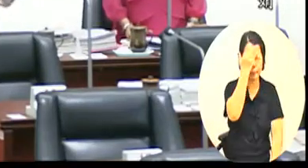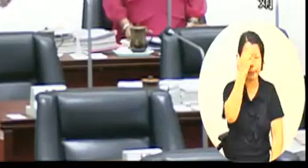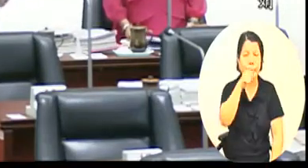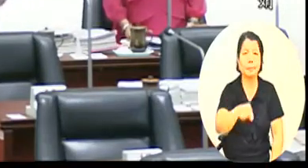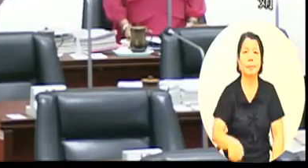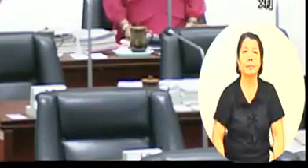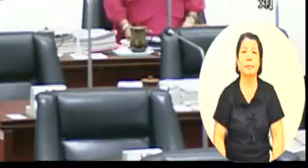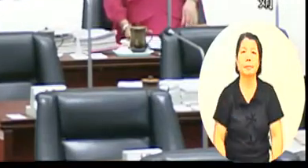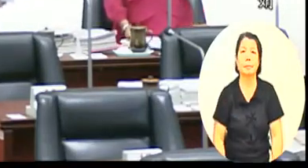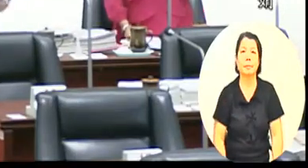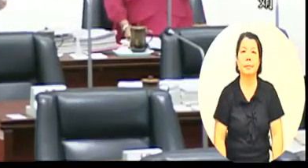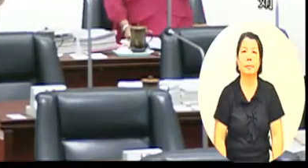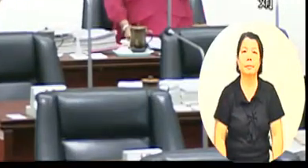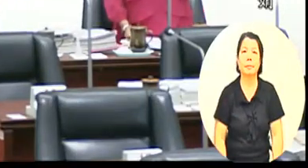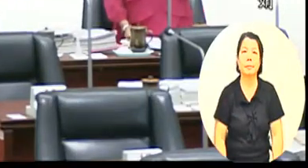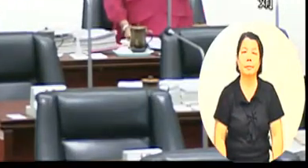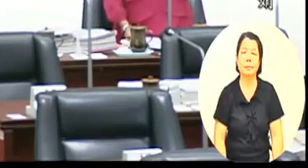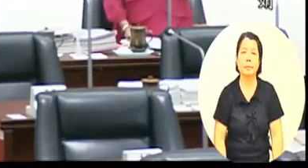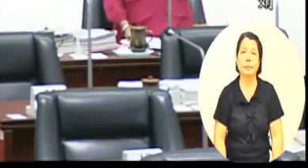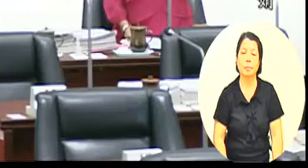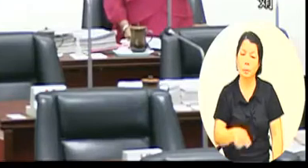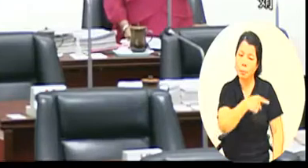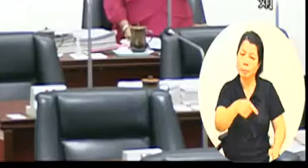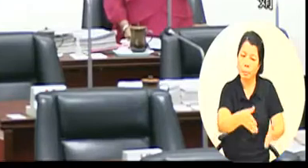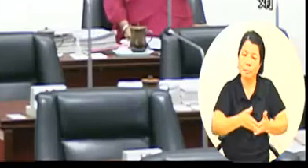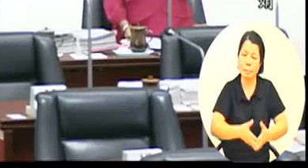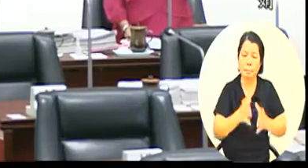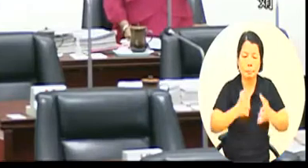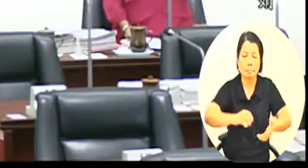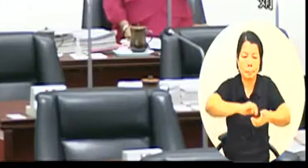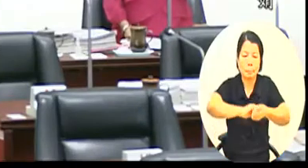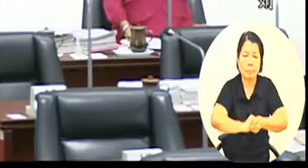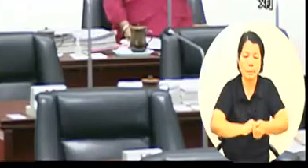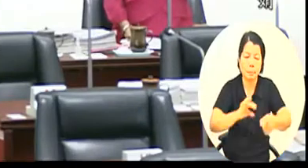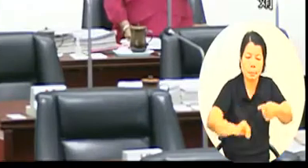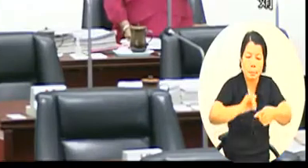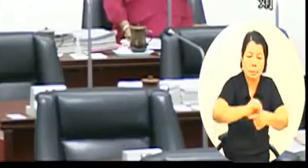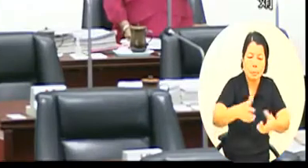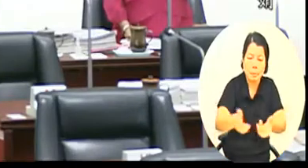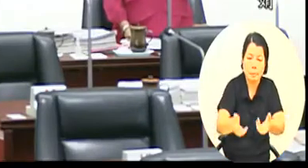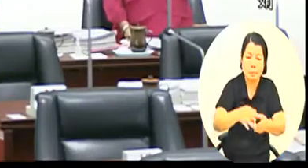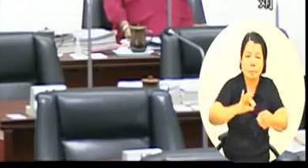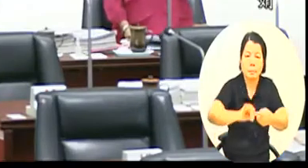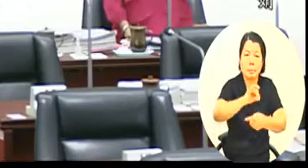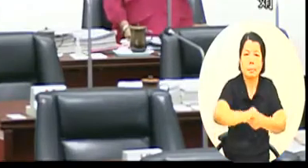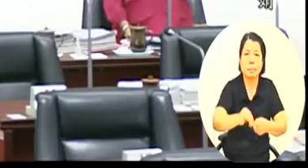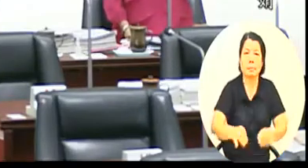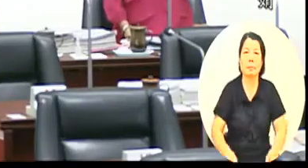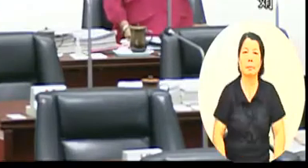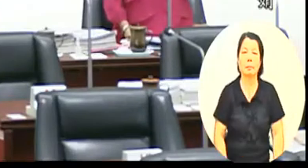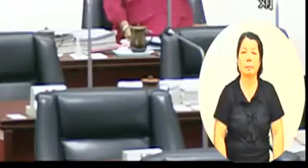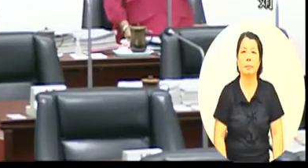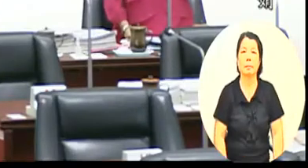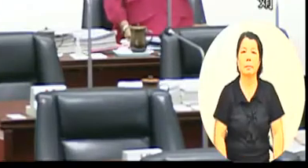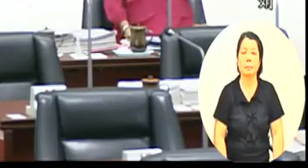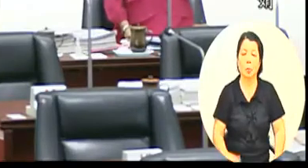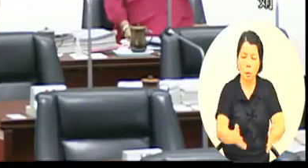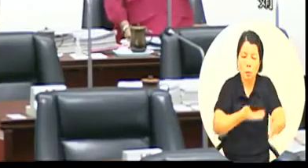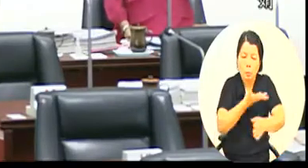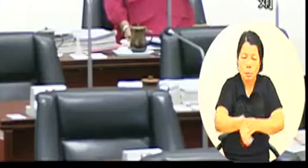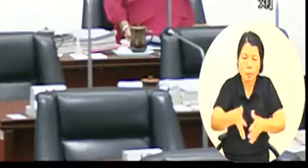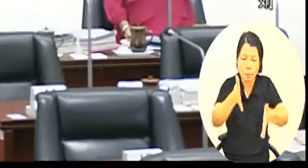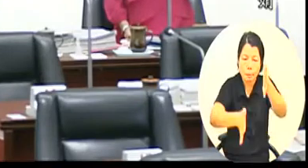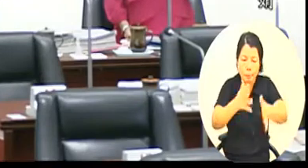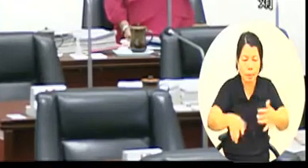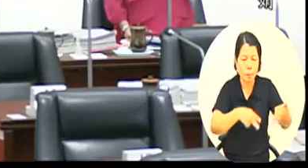信我们要去设定这个建蔽率容积率也好，都是希望让我们的整个建筑物的景